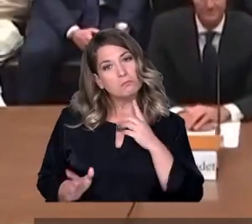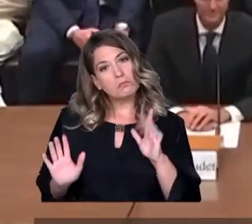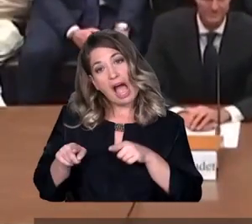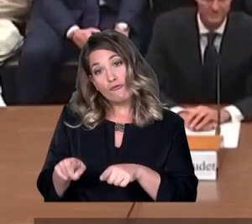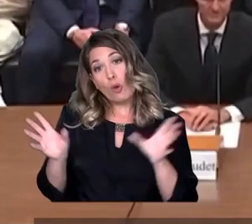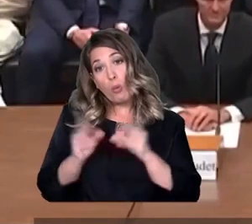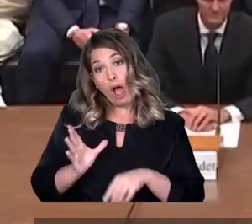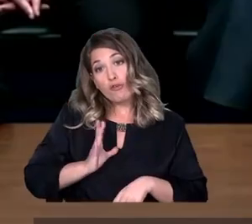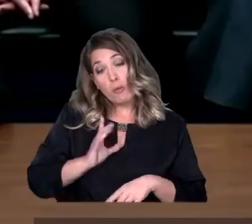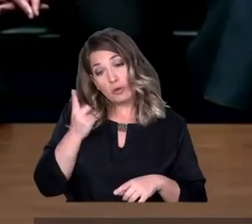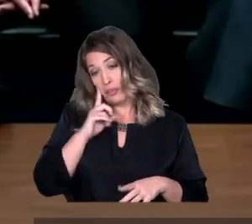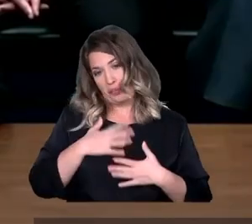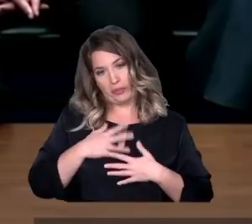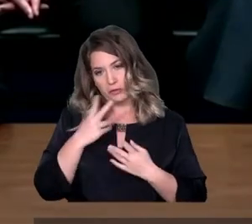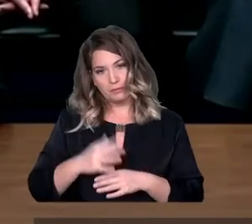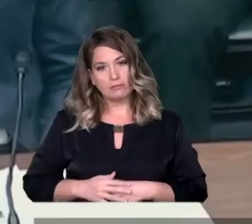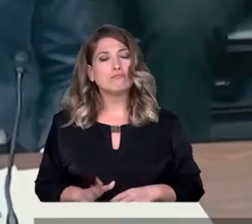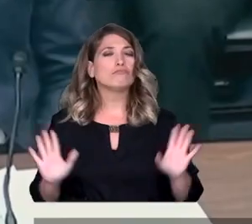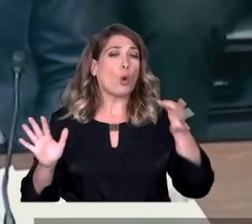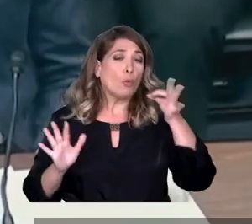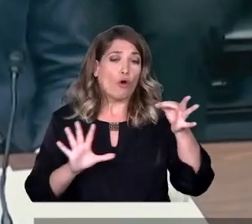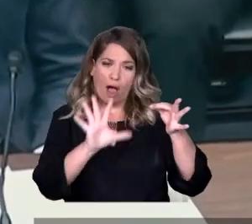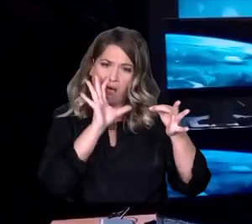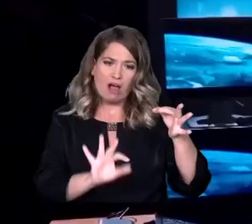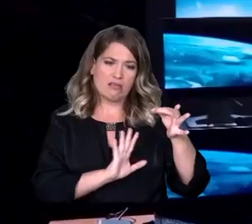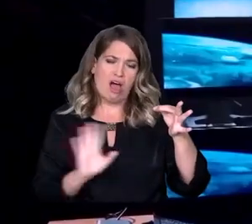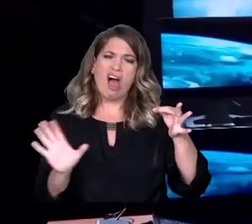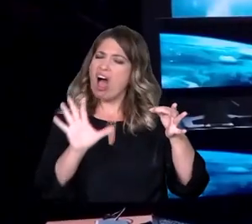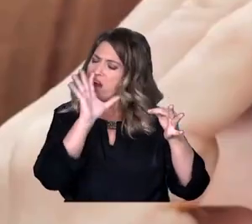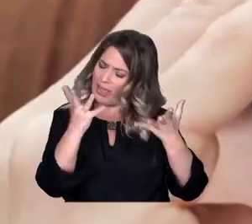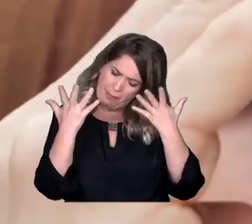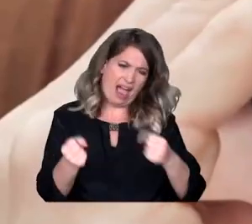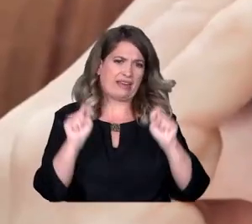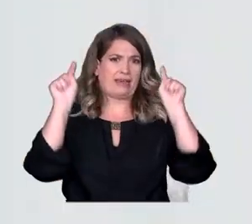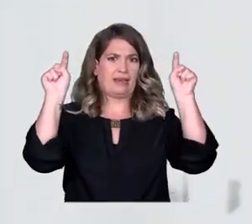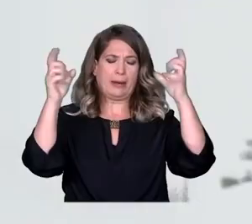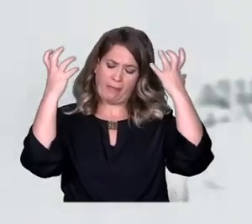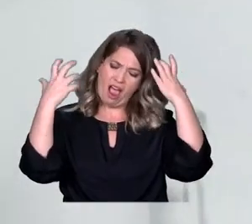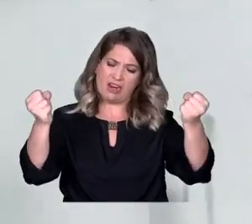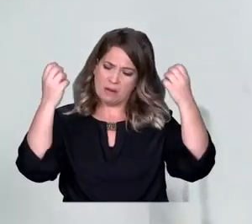No, ma'am. UAP are real. The truth is out there. Thank you.